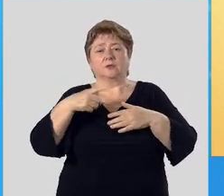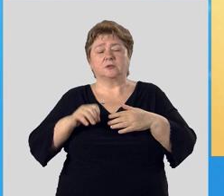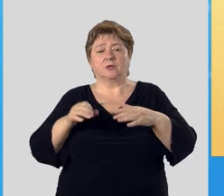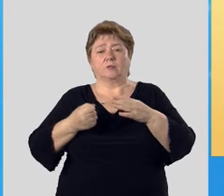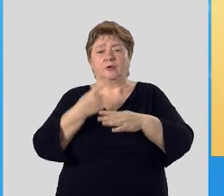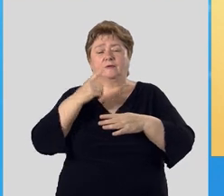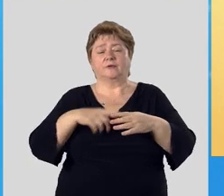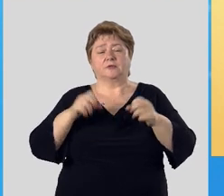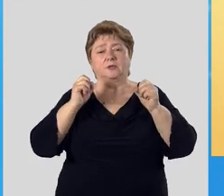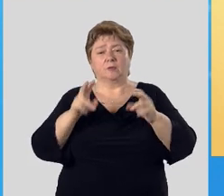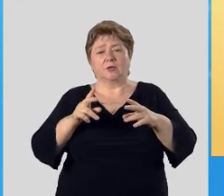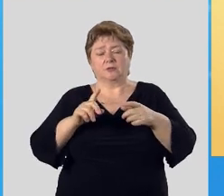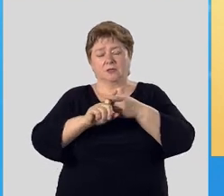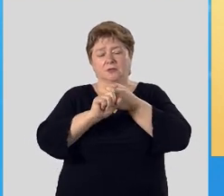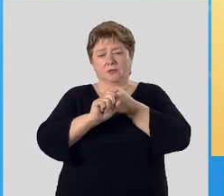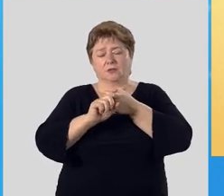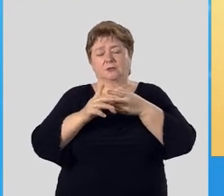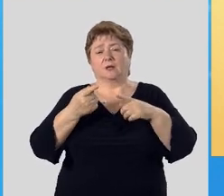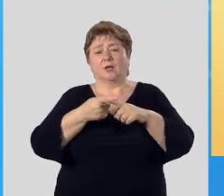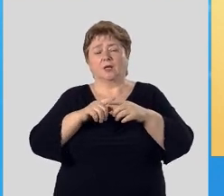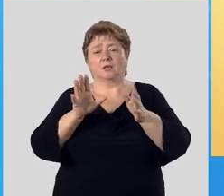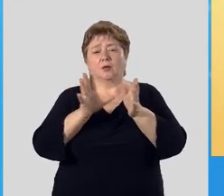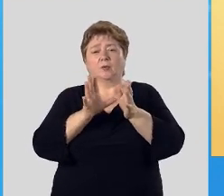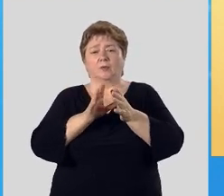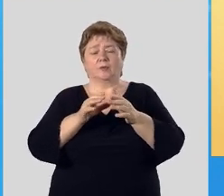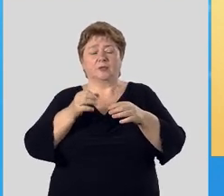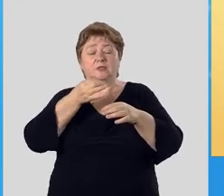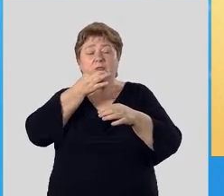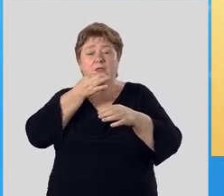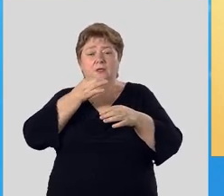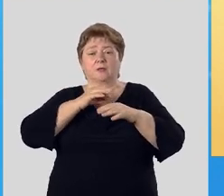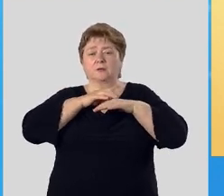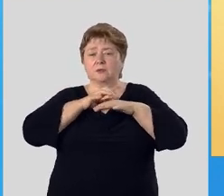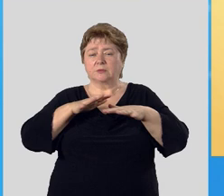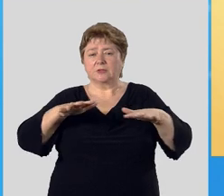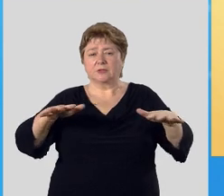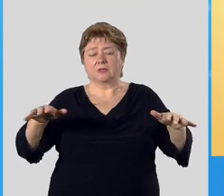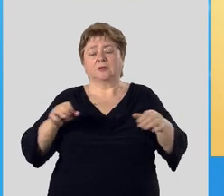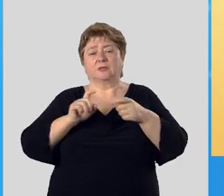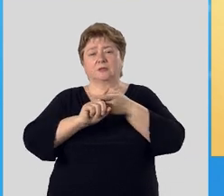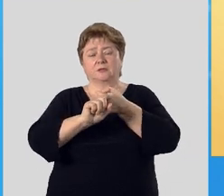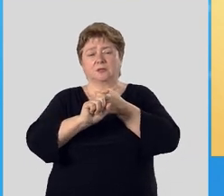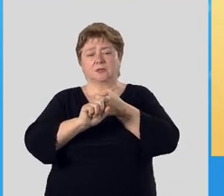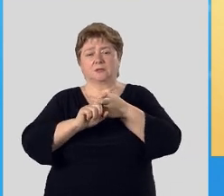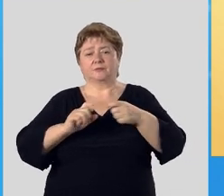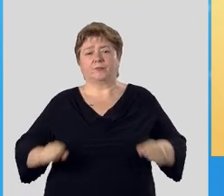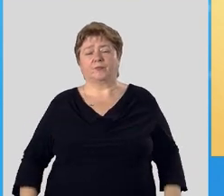опасная инфекция это помогает предупредить распространение инфекции